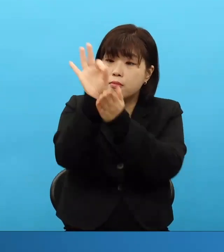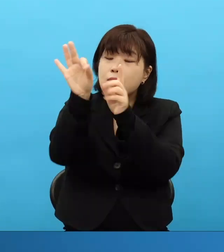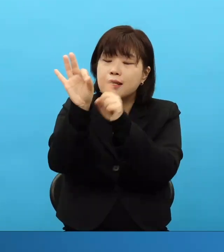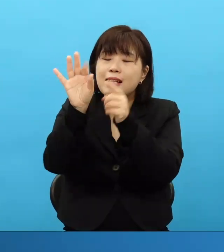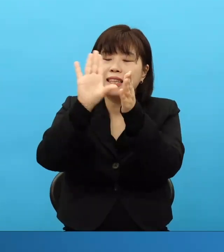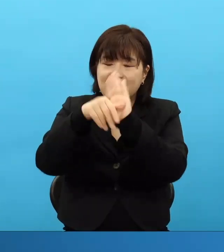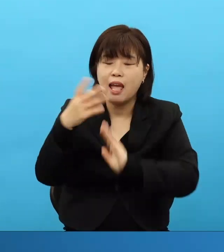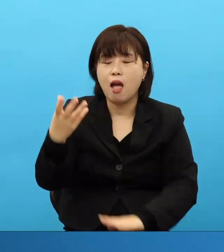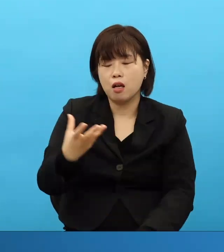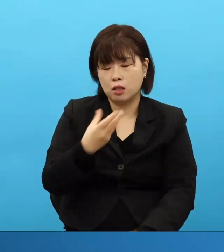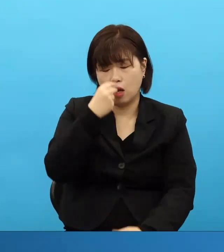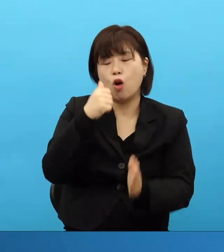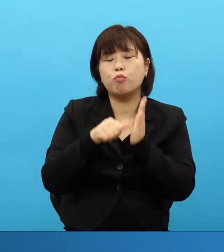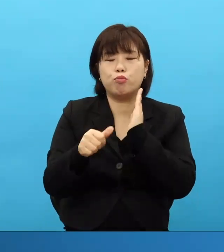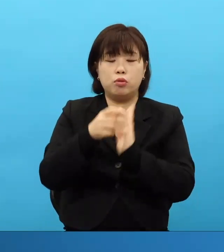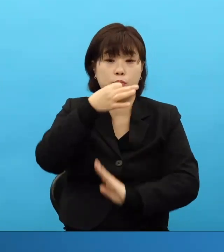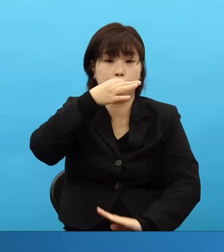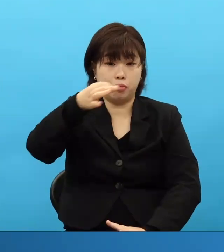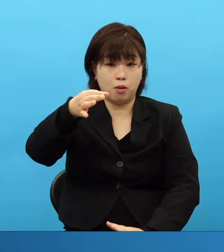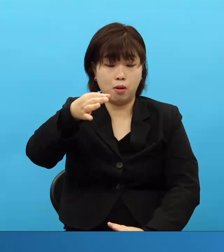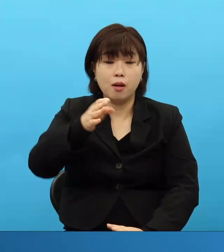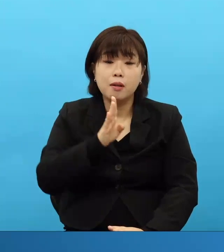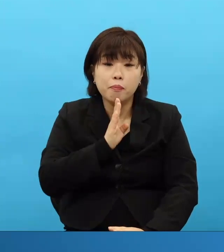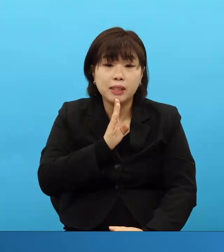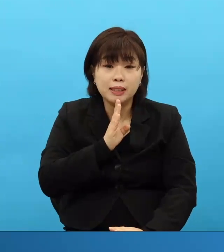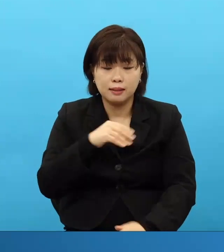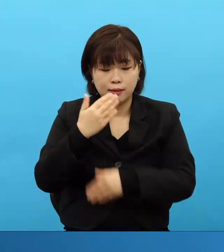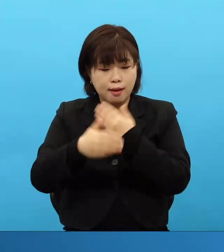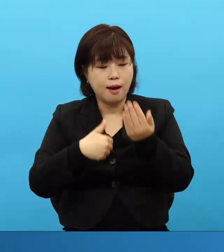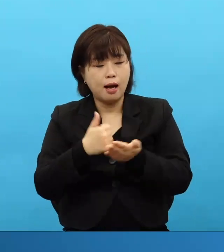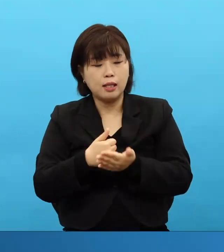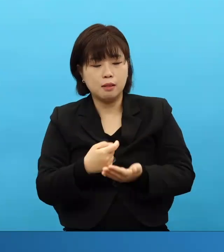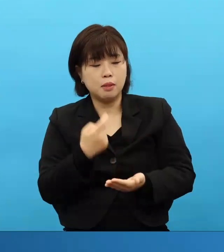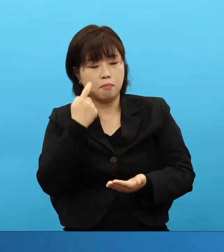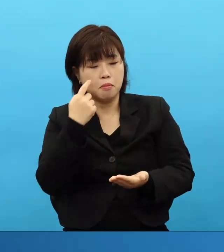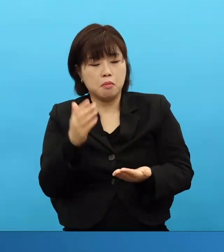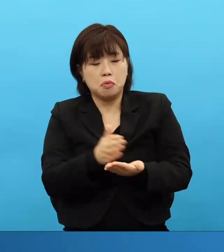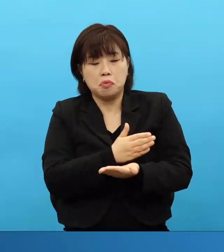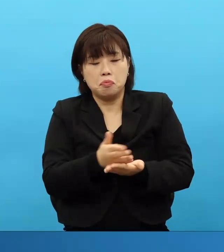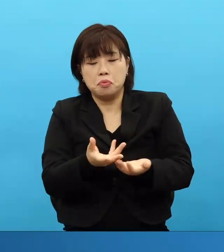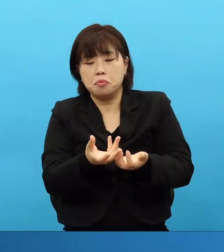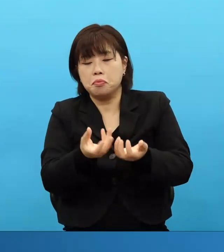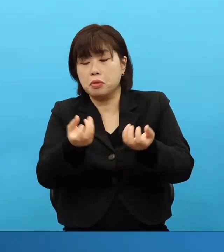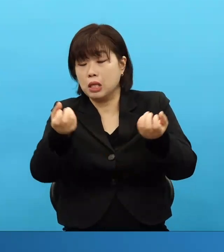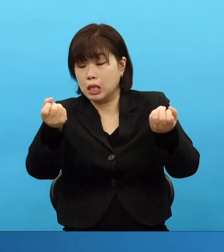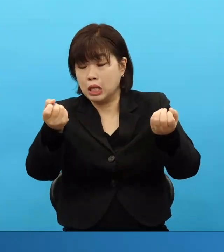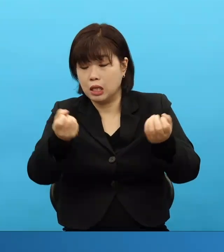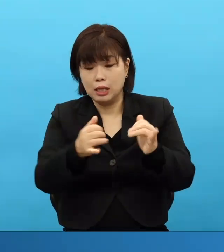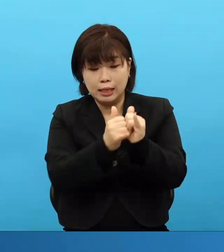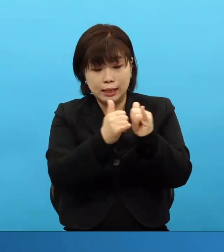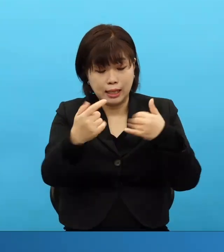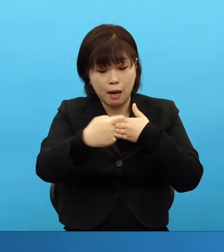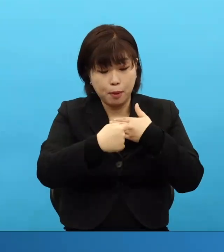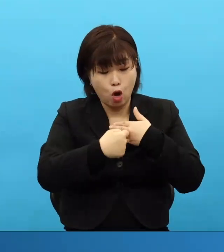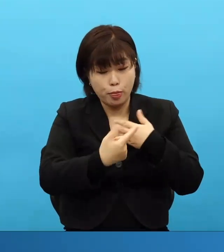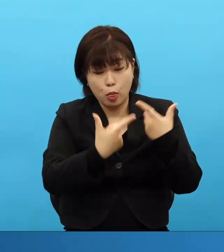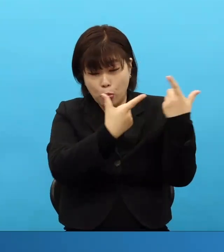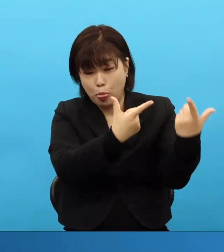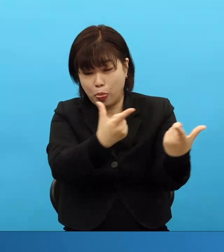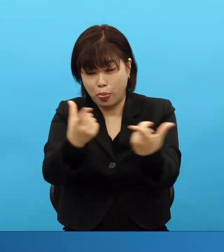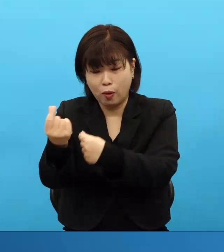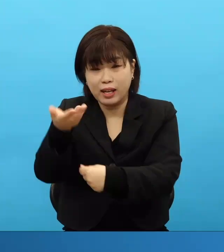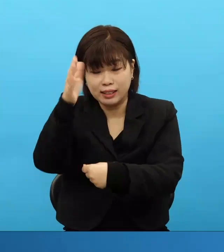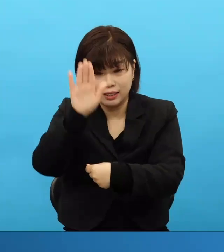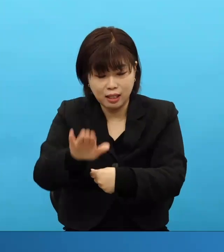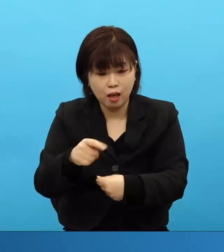하나님이 구별하신 거예요. It's what God set 왜냐? apart. Why? 아무도 모르는 흑암에서 세상 건져내니까. Because we must save this world from the